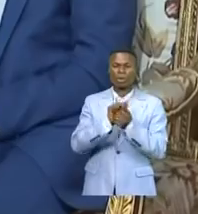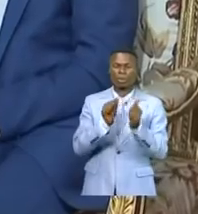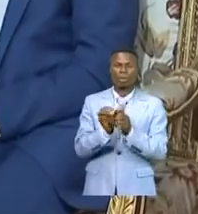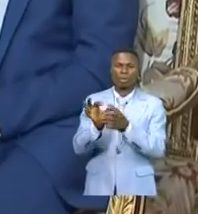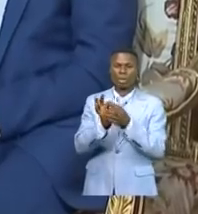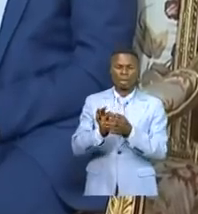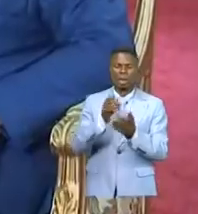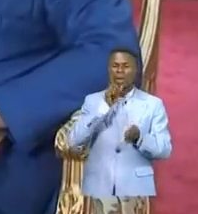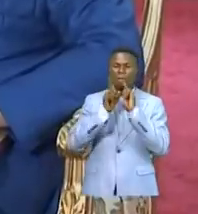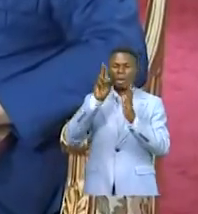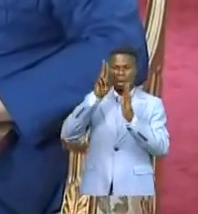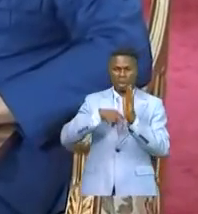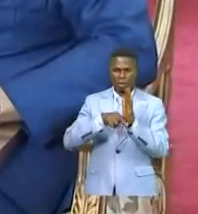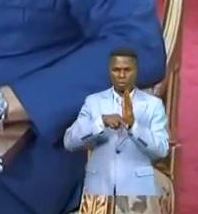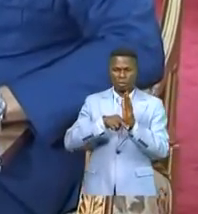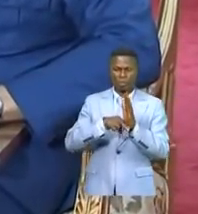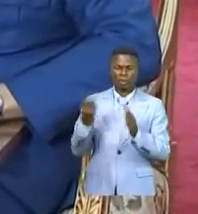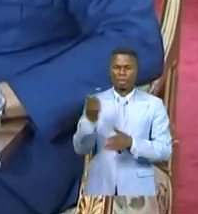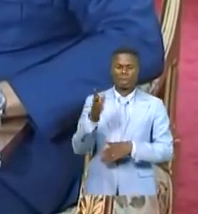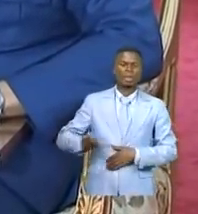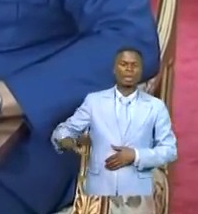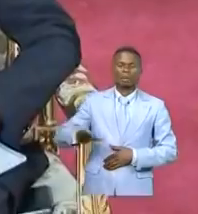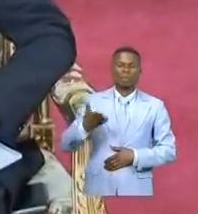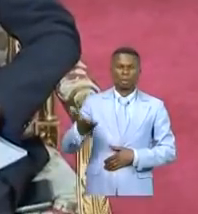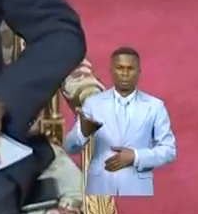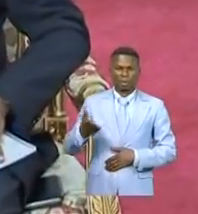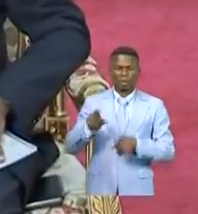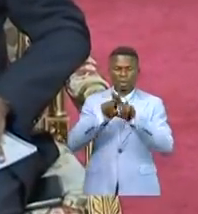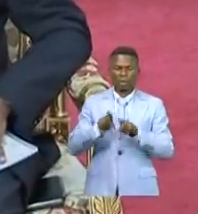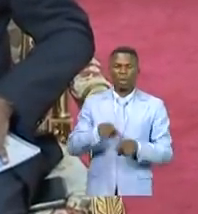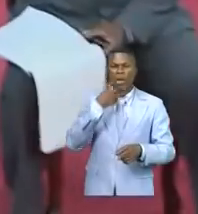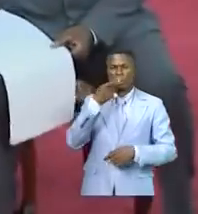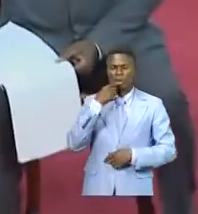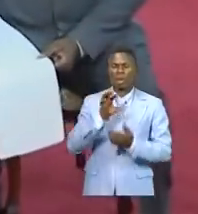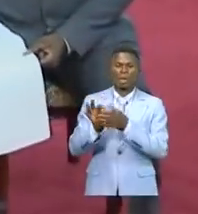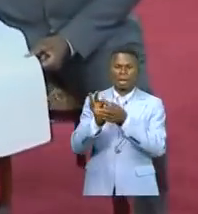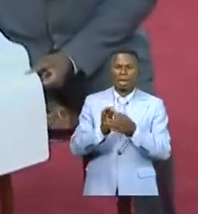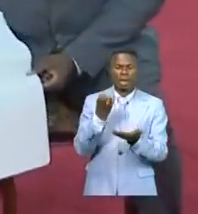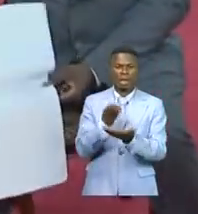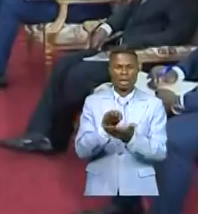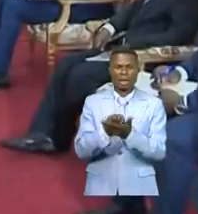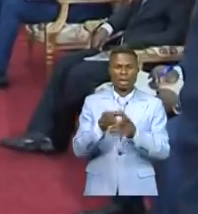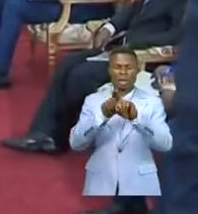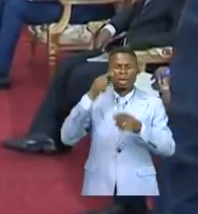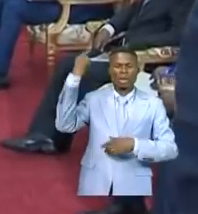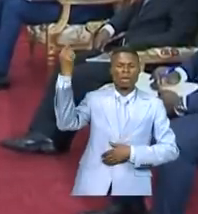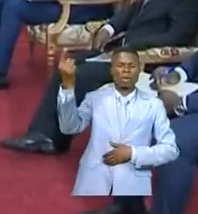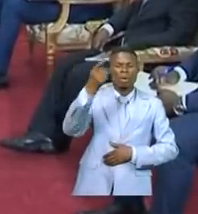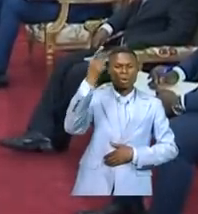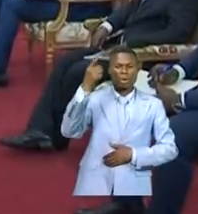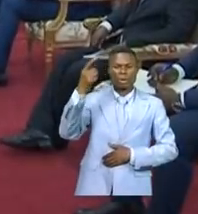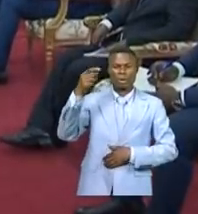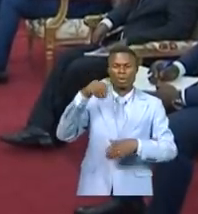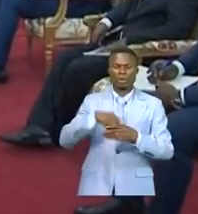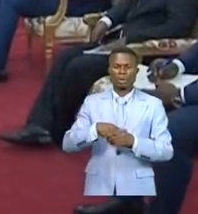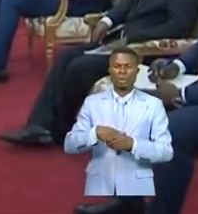relations parlementaires qu'entretiennent les deux parlements. Ils ont également parlé des relations économiques et humanitaires dans la lutte